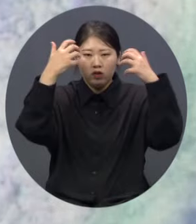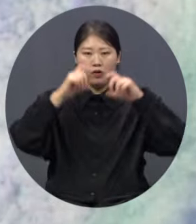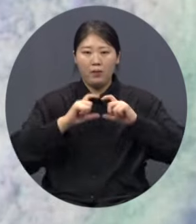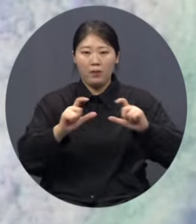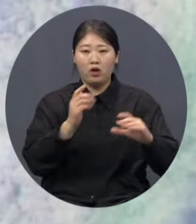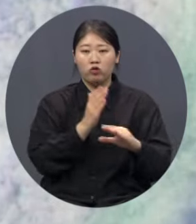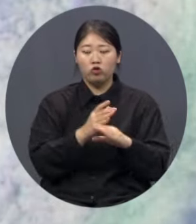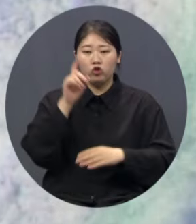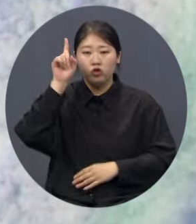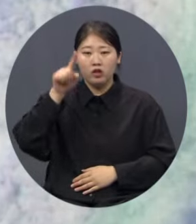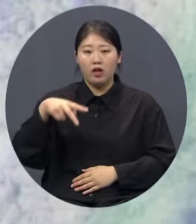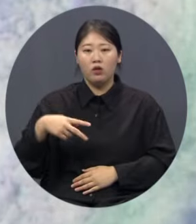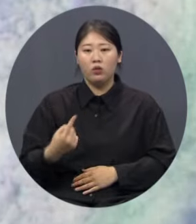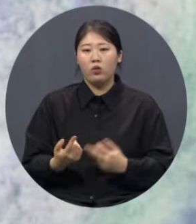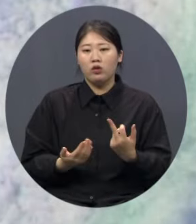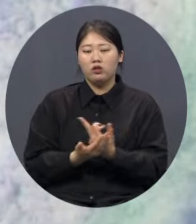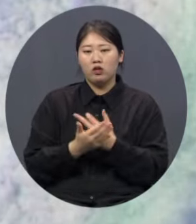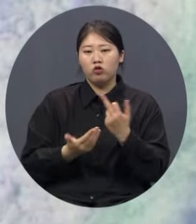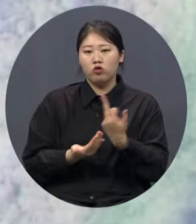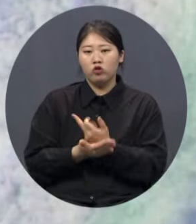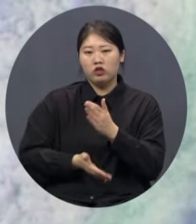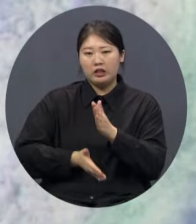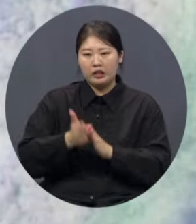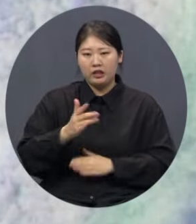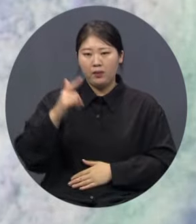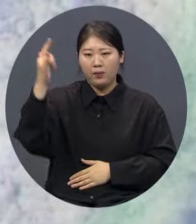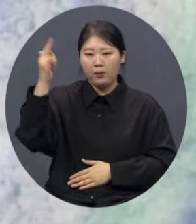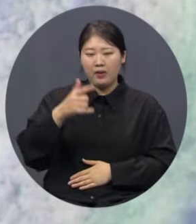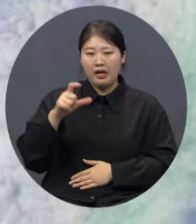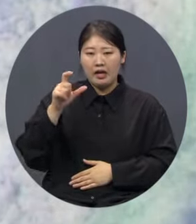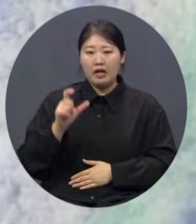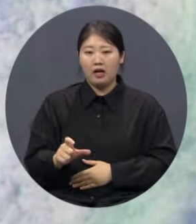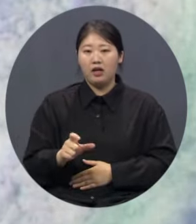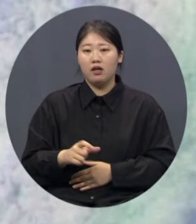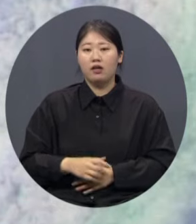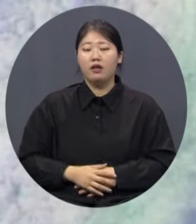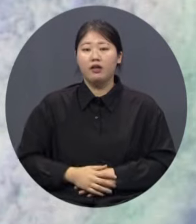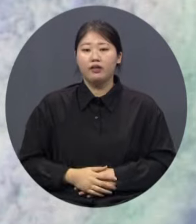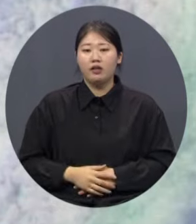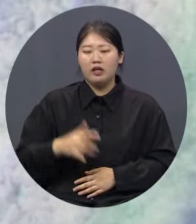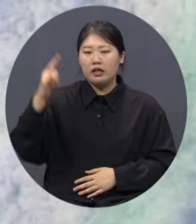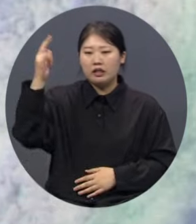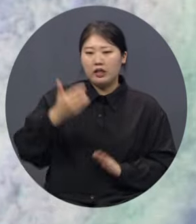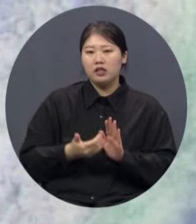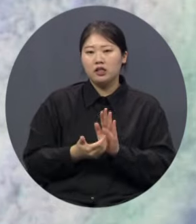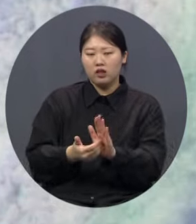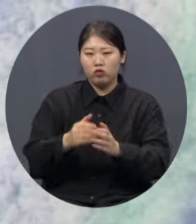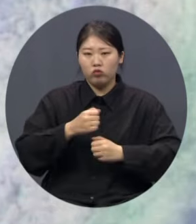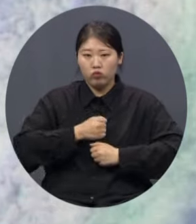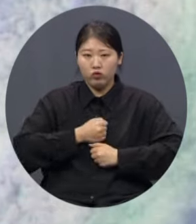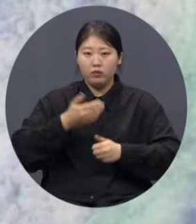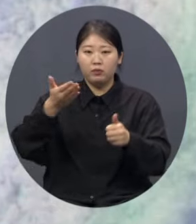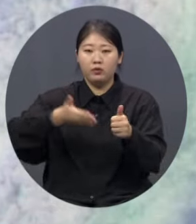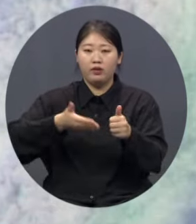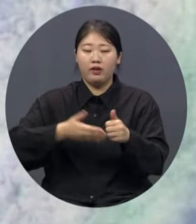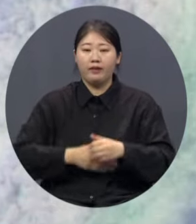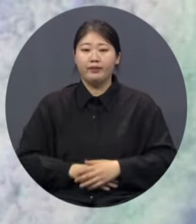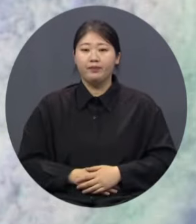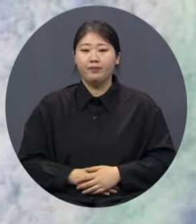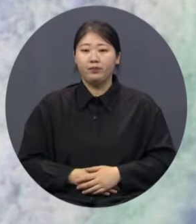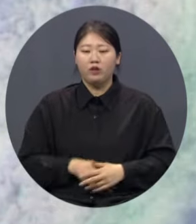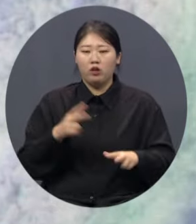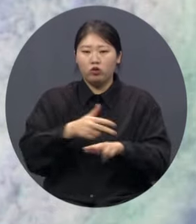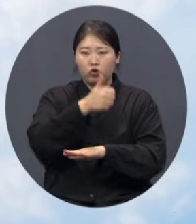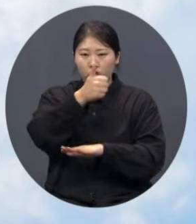내일도 제주시는 자회선 지수가 매우 높음 수준까지 오르겠습니다 자회선 차단도 잘해 주셔야겠습니다